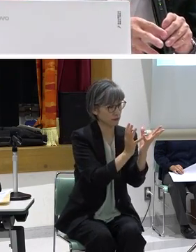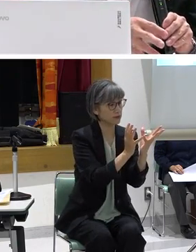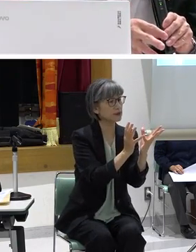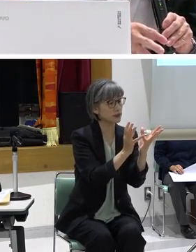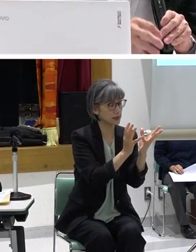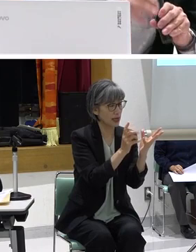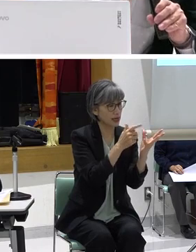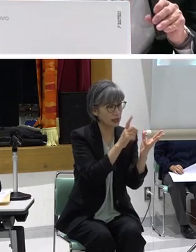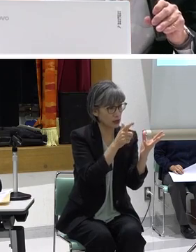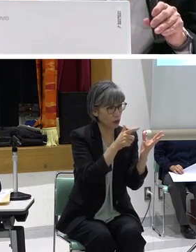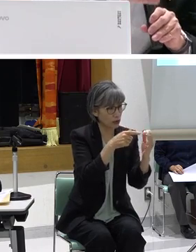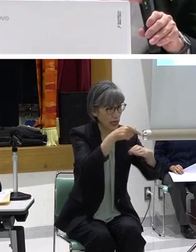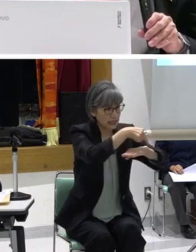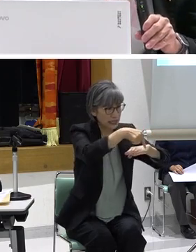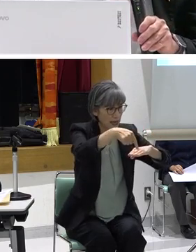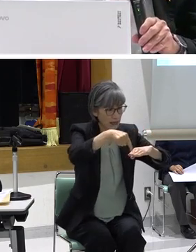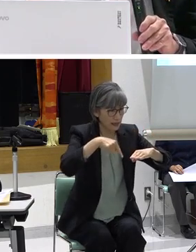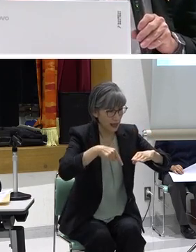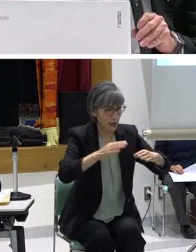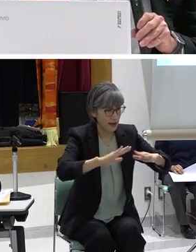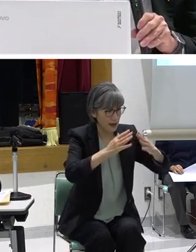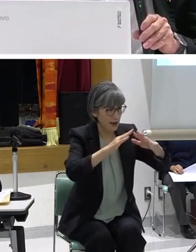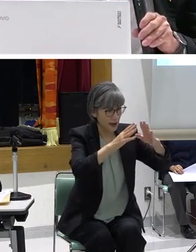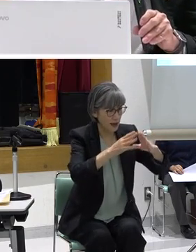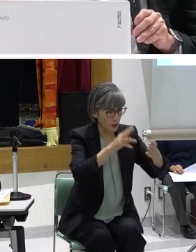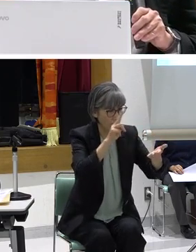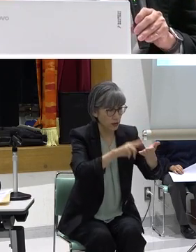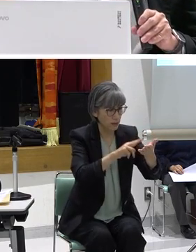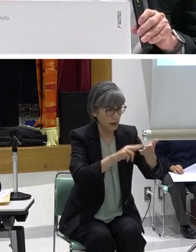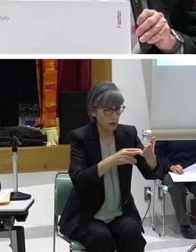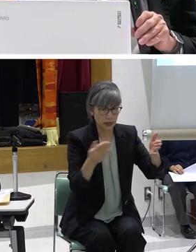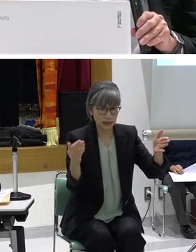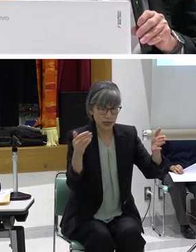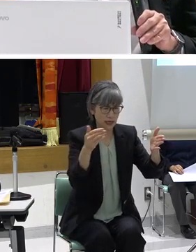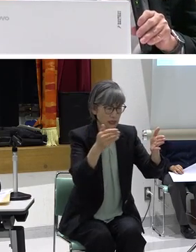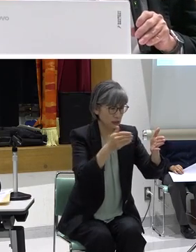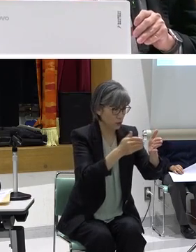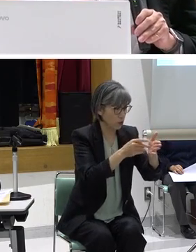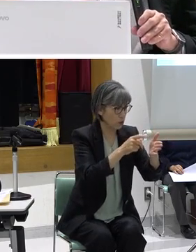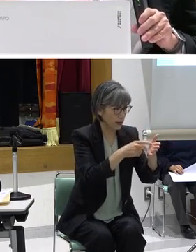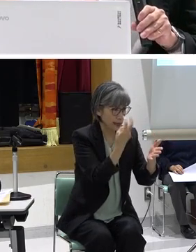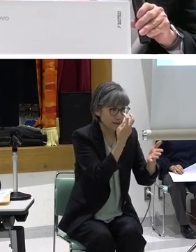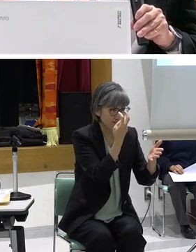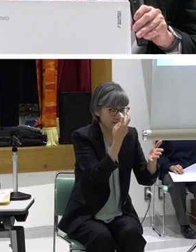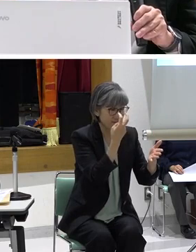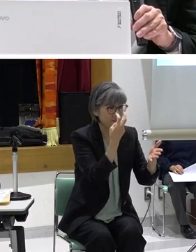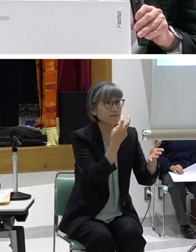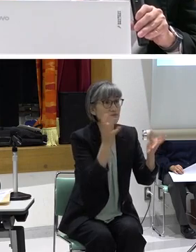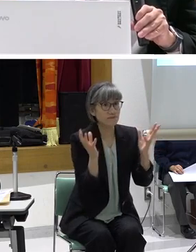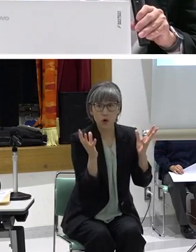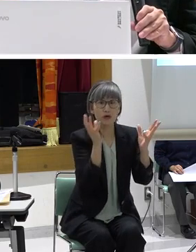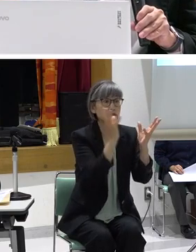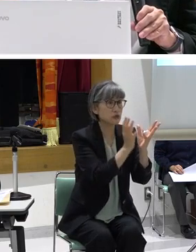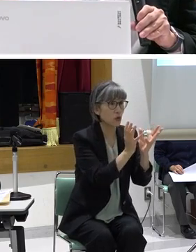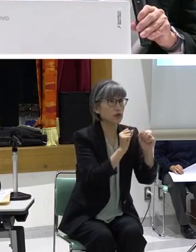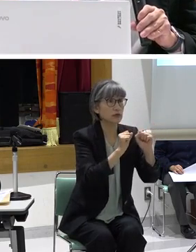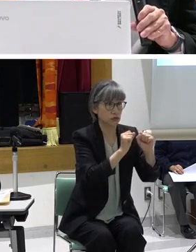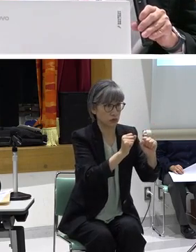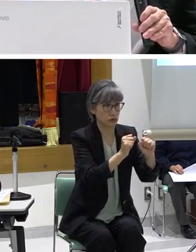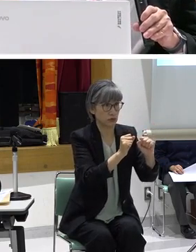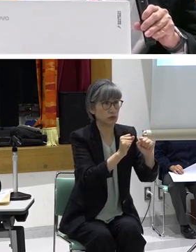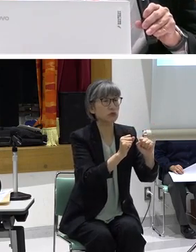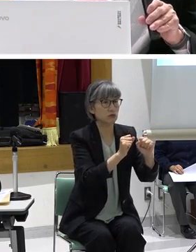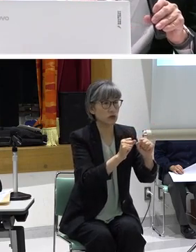める、あるいは最後の仕上がりまで含めていろいろチェックをしていく、でその際、